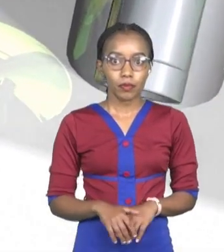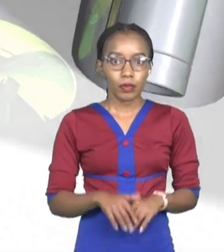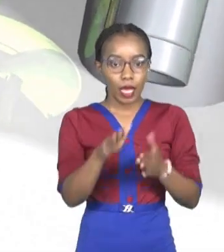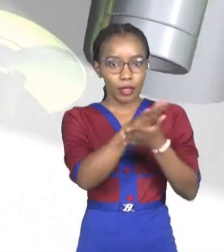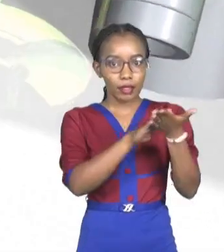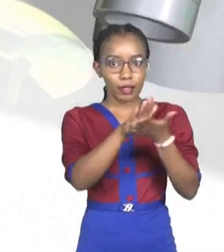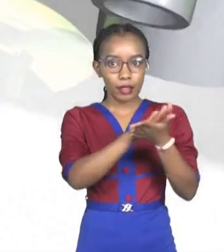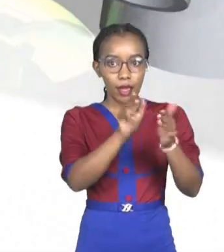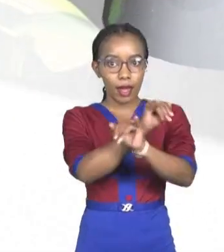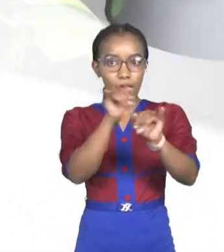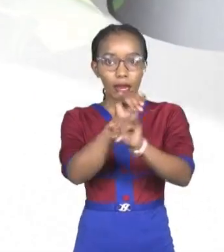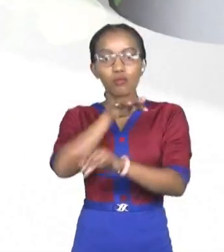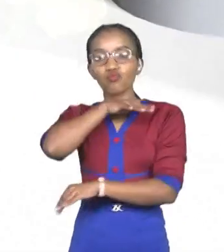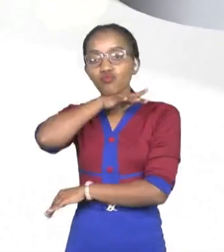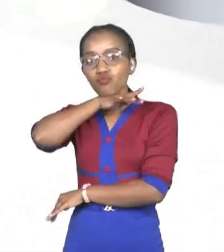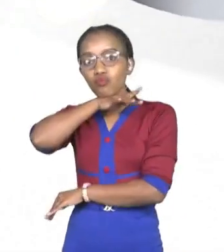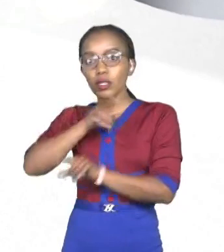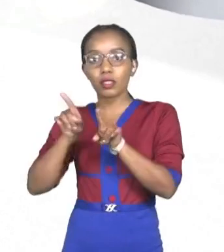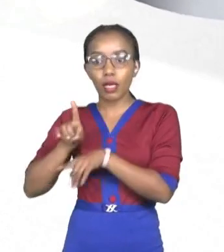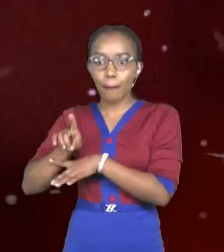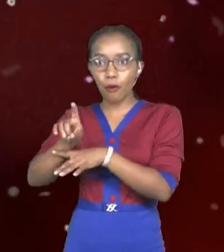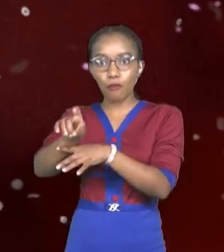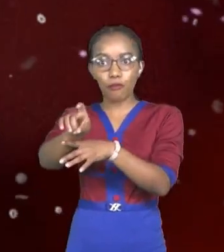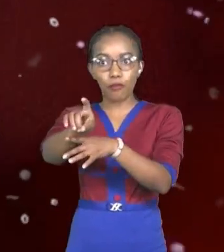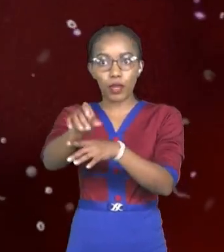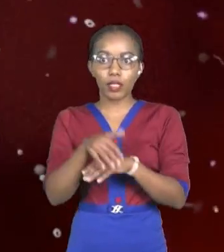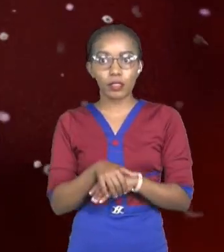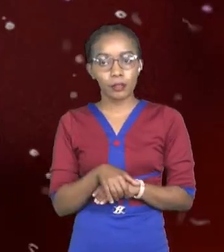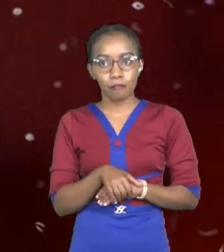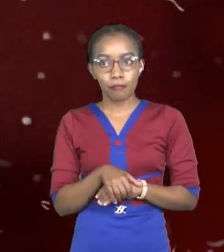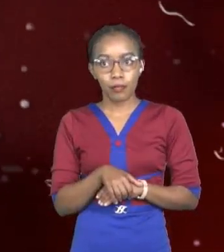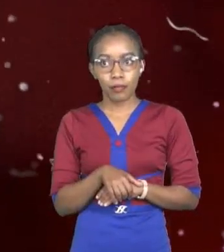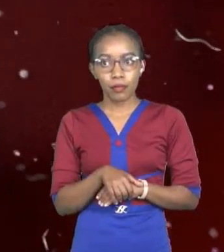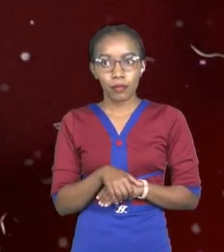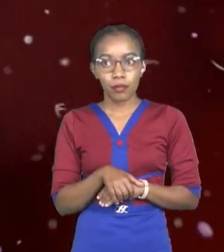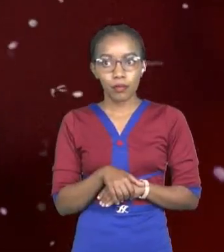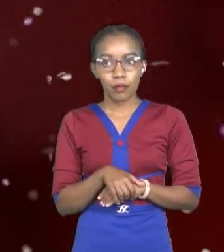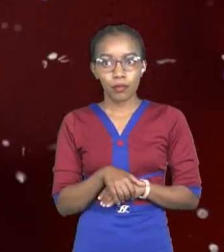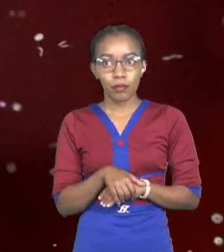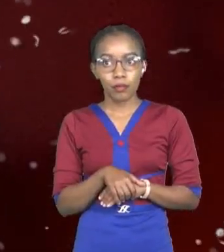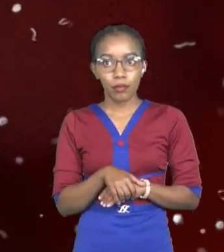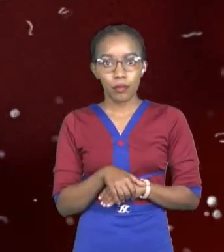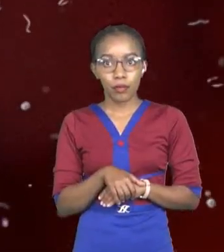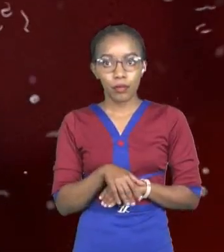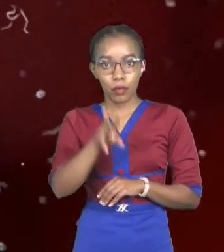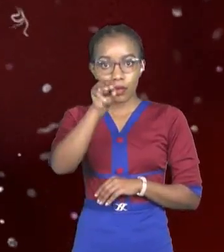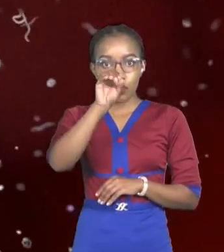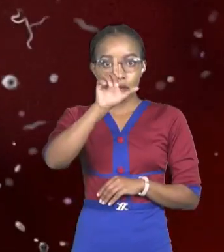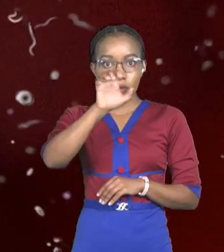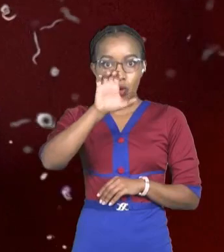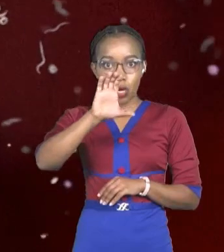Sabuni huosha uchafu na virusi. Hisani kubwa ni molekuli. Molekuli zenyewe zina pande